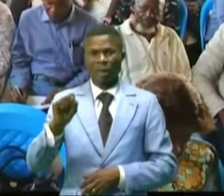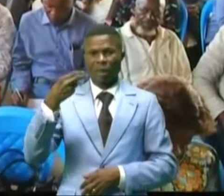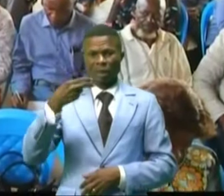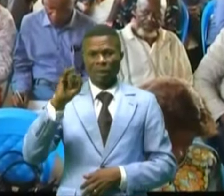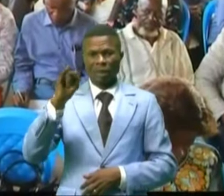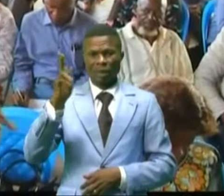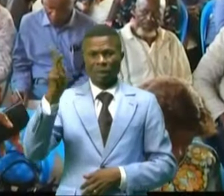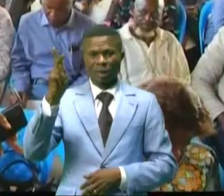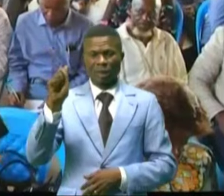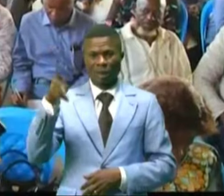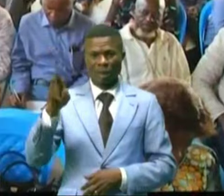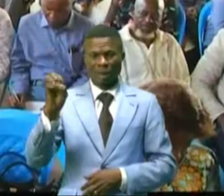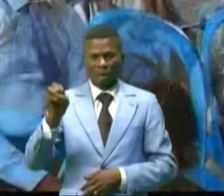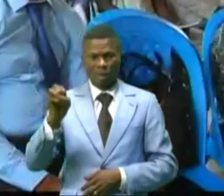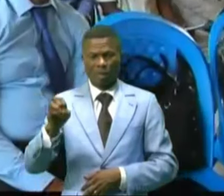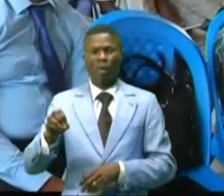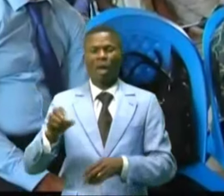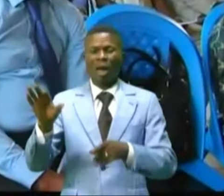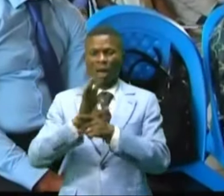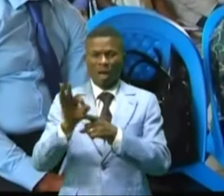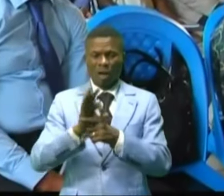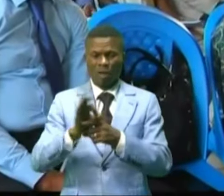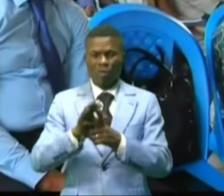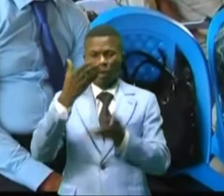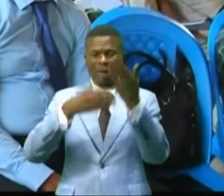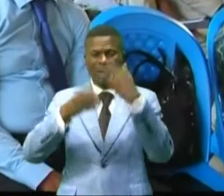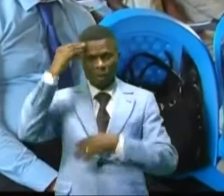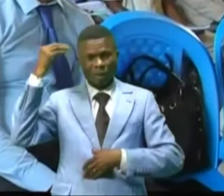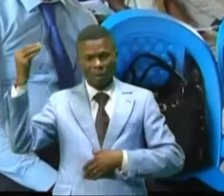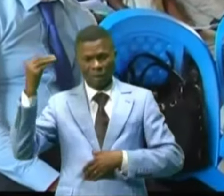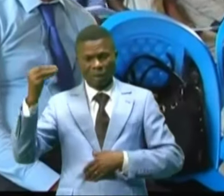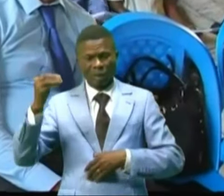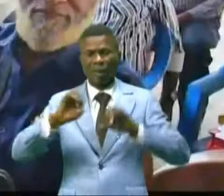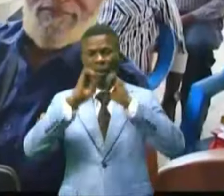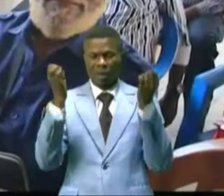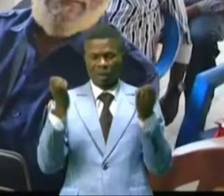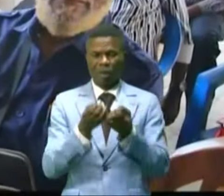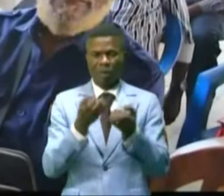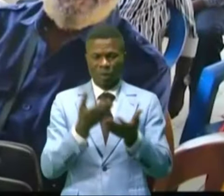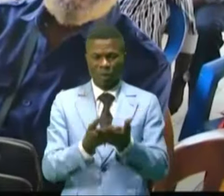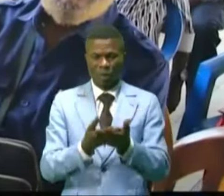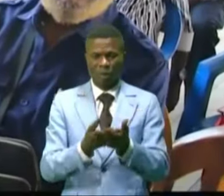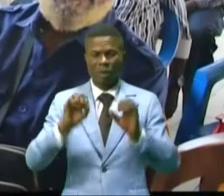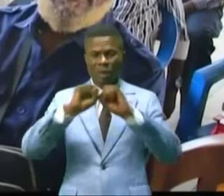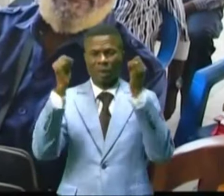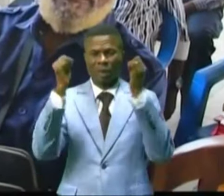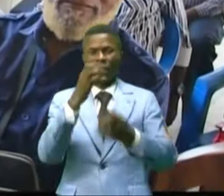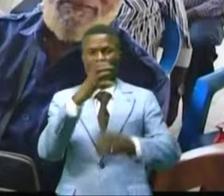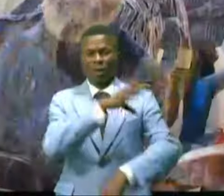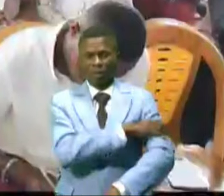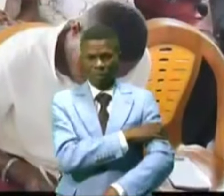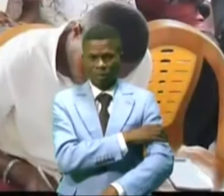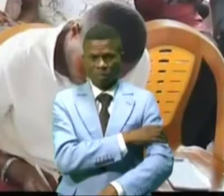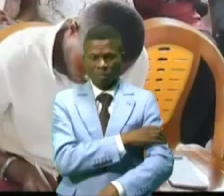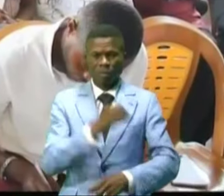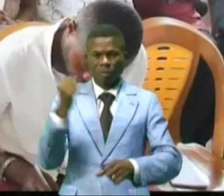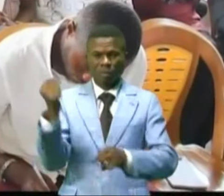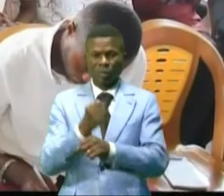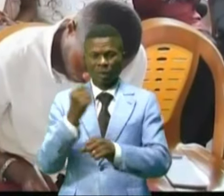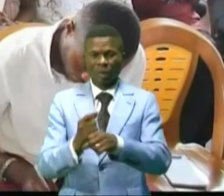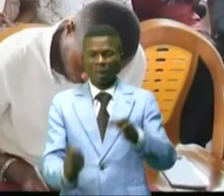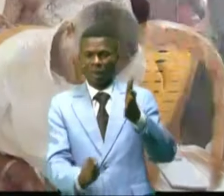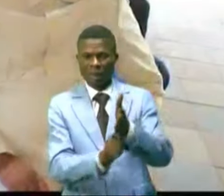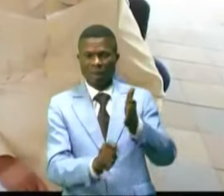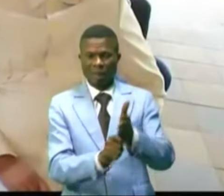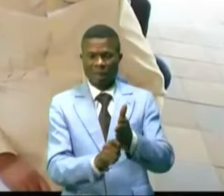les acteurs du secteur minier, artisanal et à petite échelle, la société civile, les services techniques